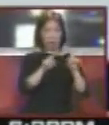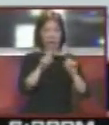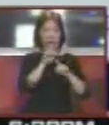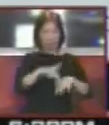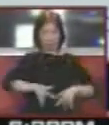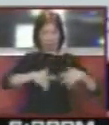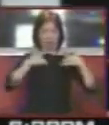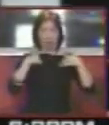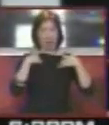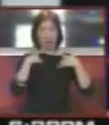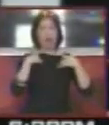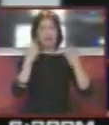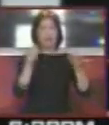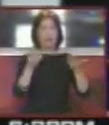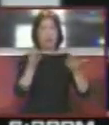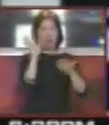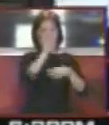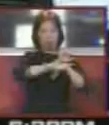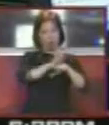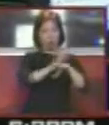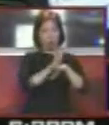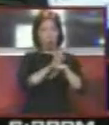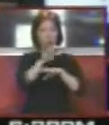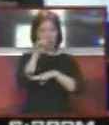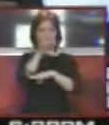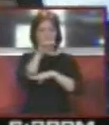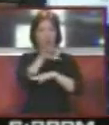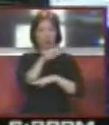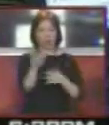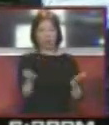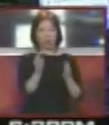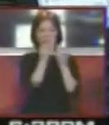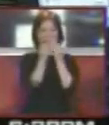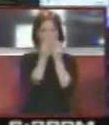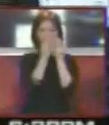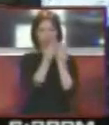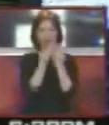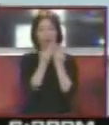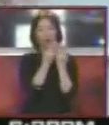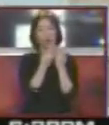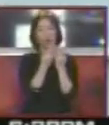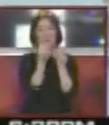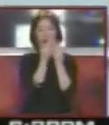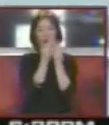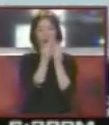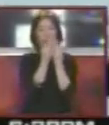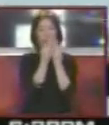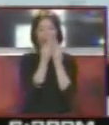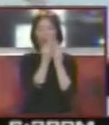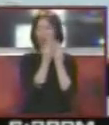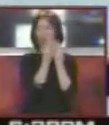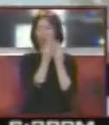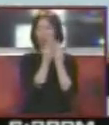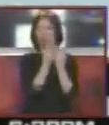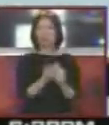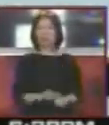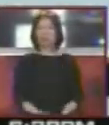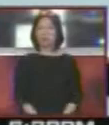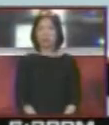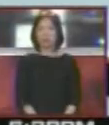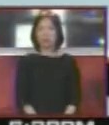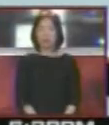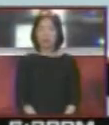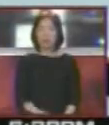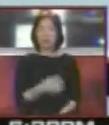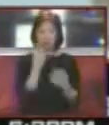live streaming ng mga eksena sa JS Prom. We provide the laptop and the video. So we have two videos there